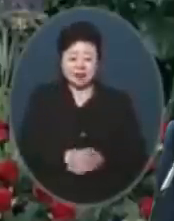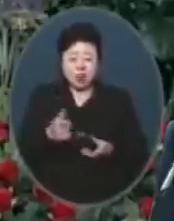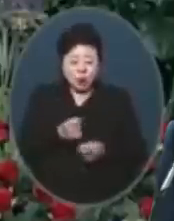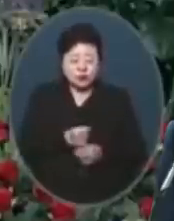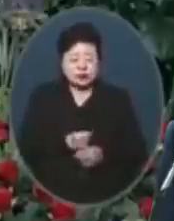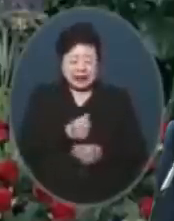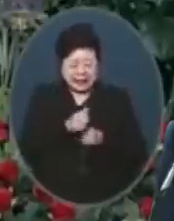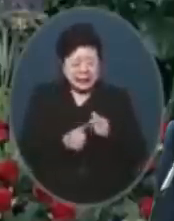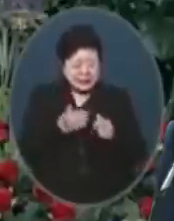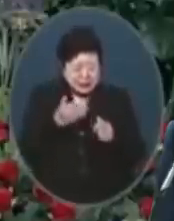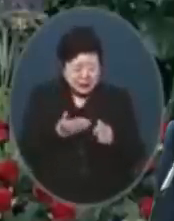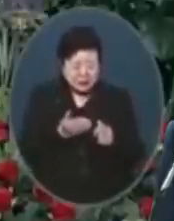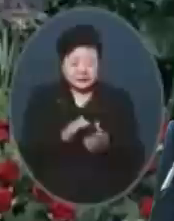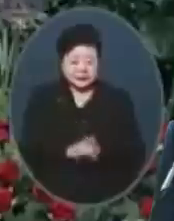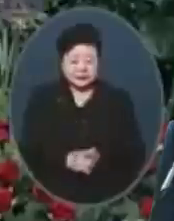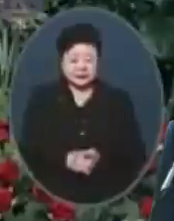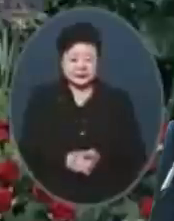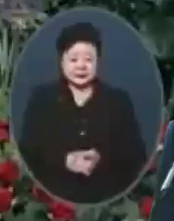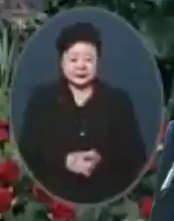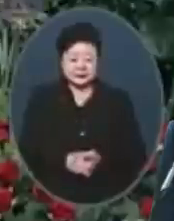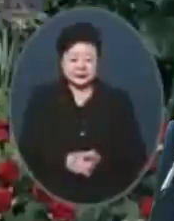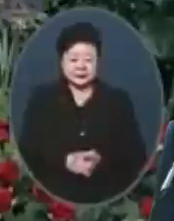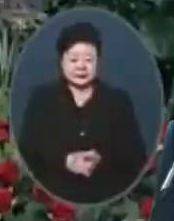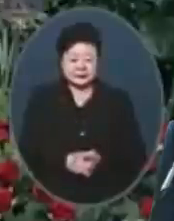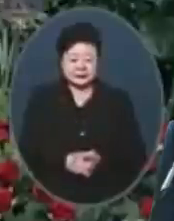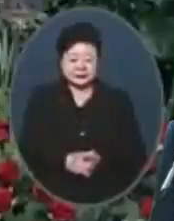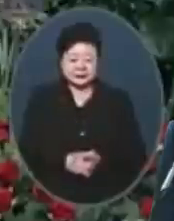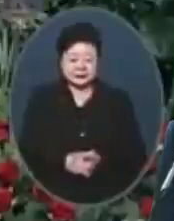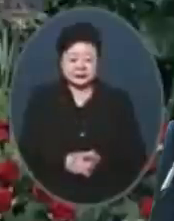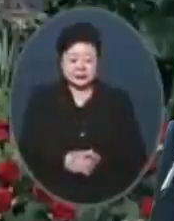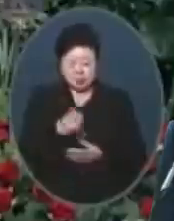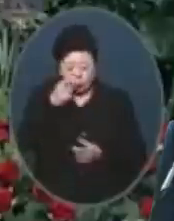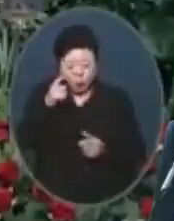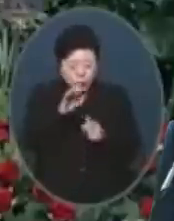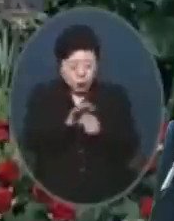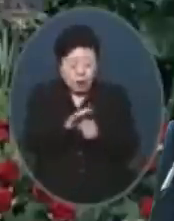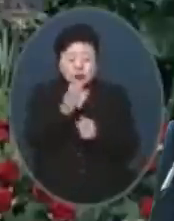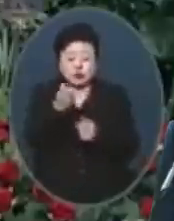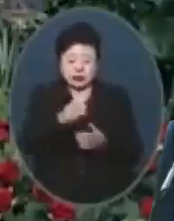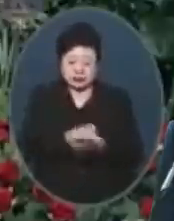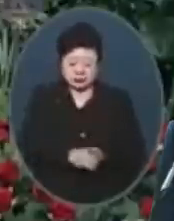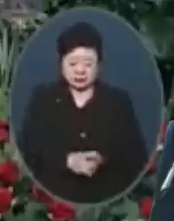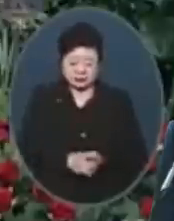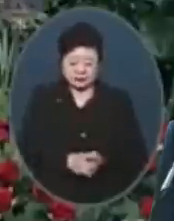원수들에게 하나님께서 보응해 주신